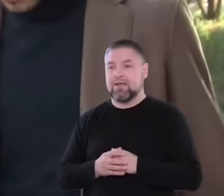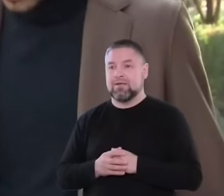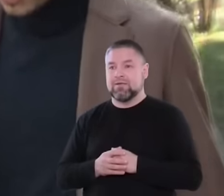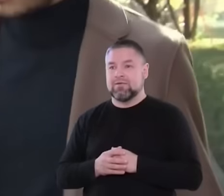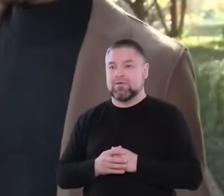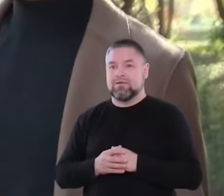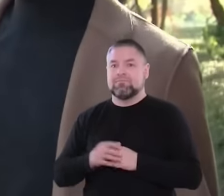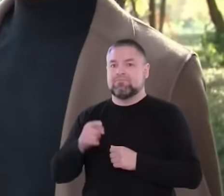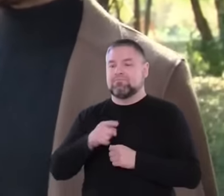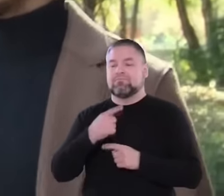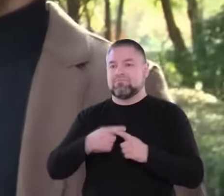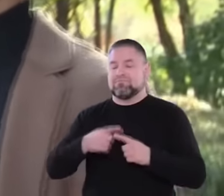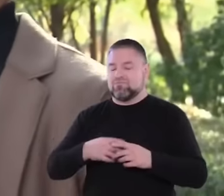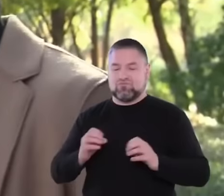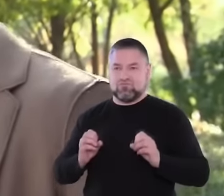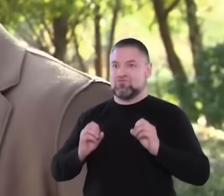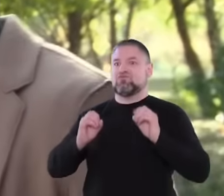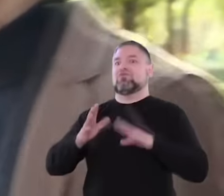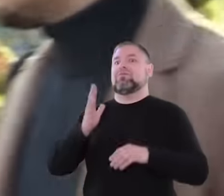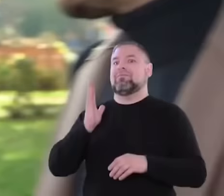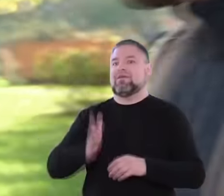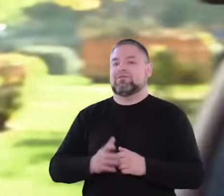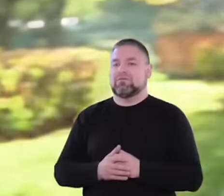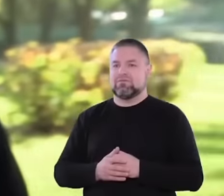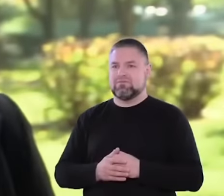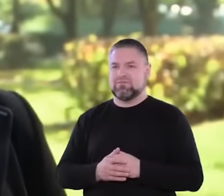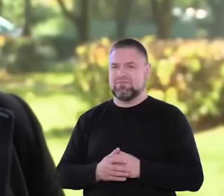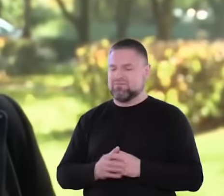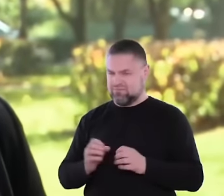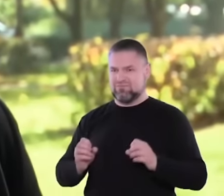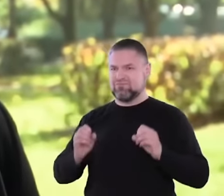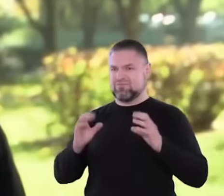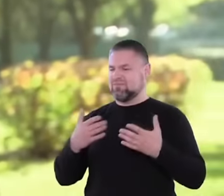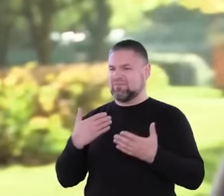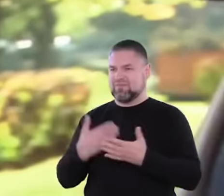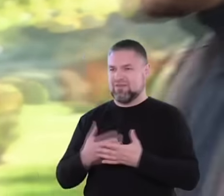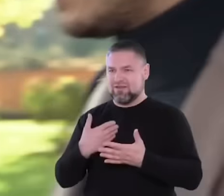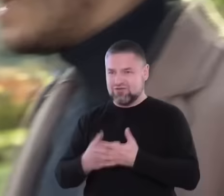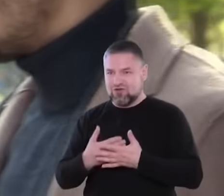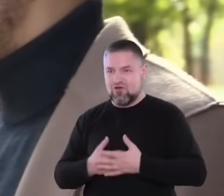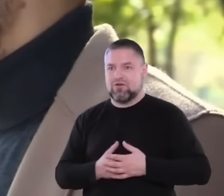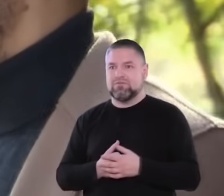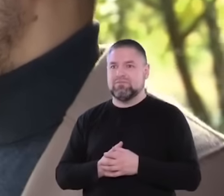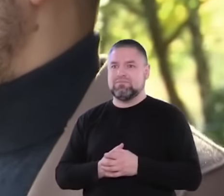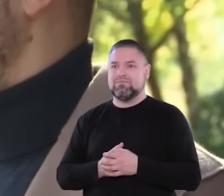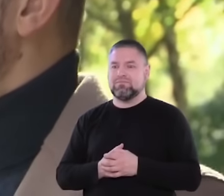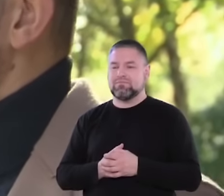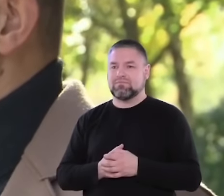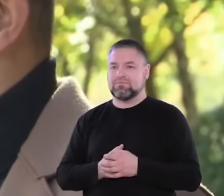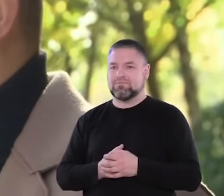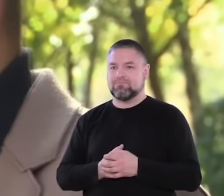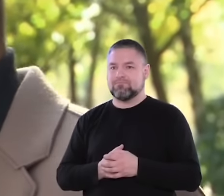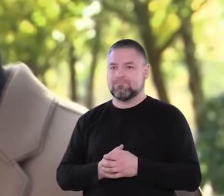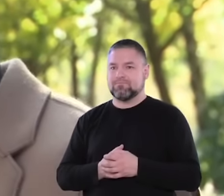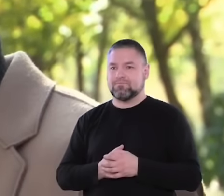mamo, ty możesz być trochę zaskoczona. Zaskoczona? Dlaczego?